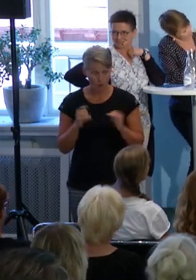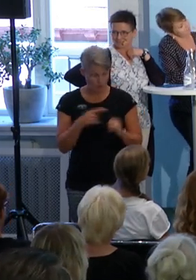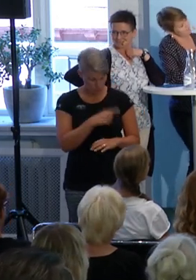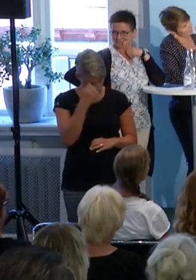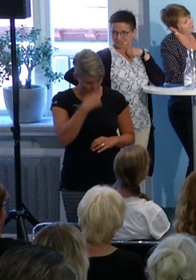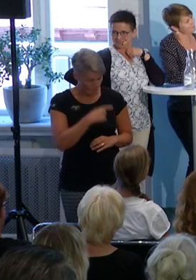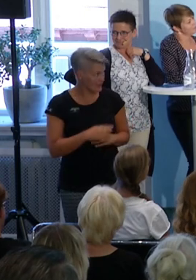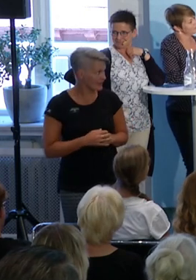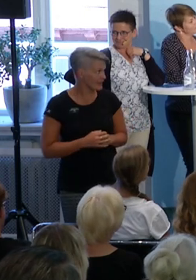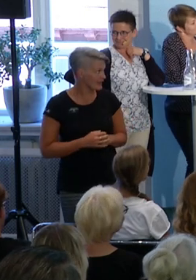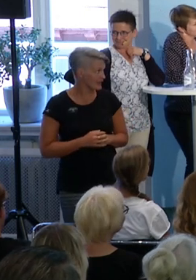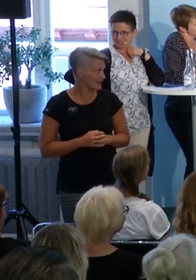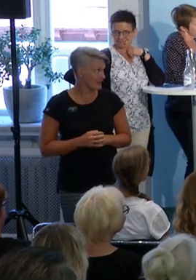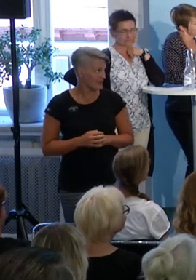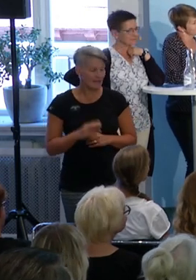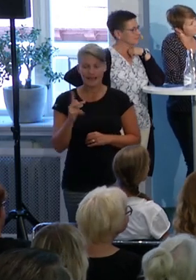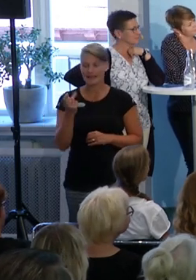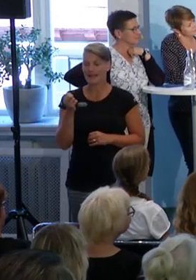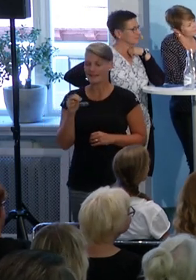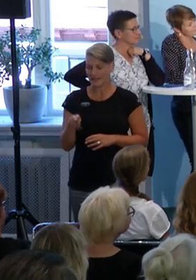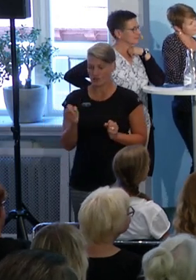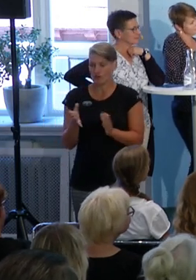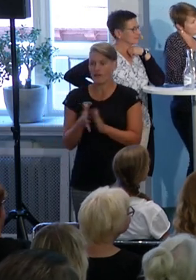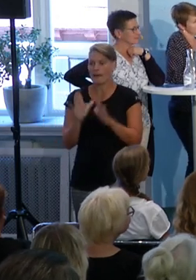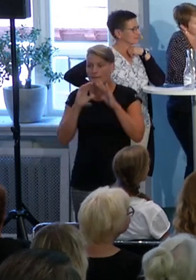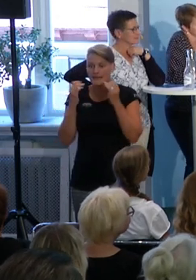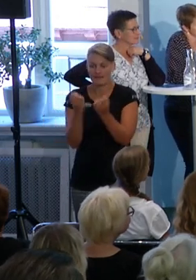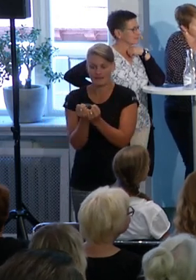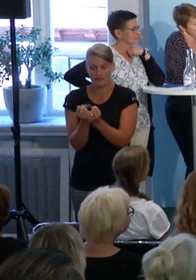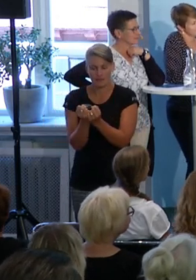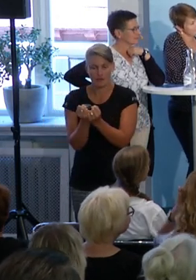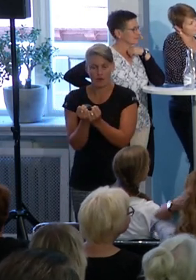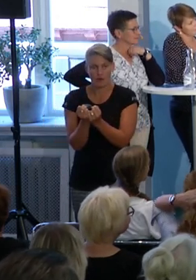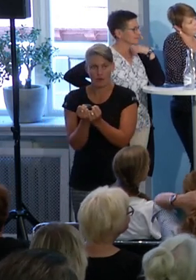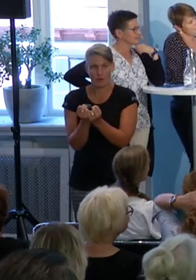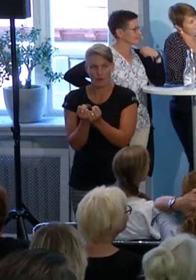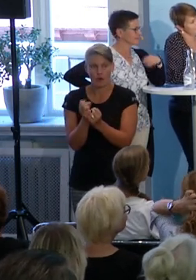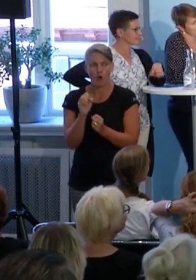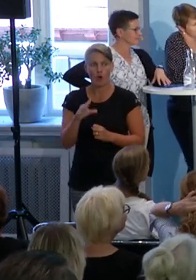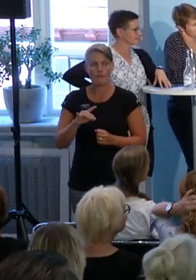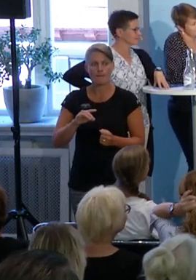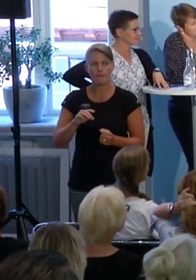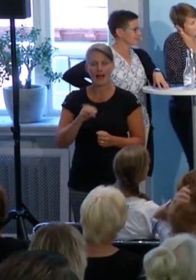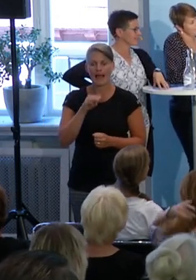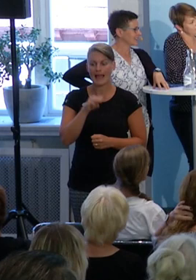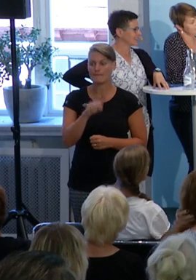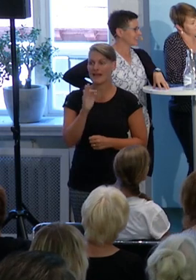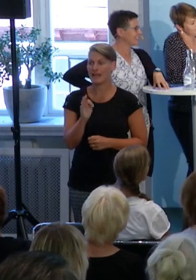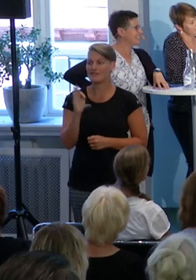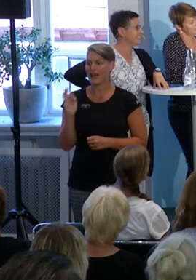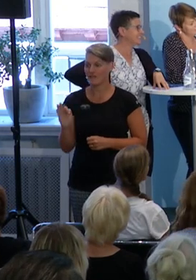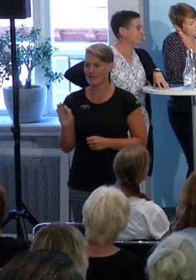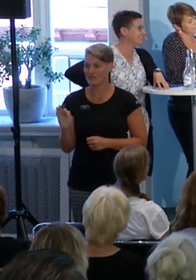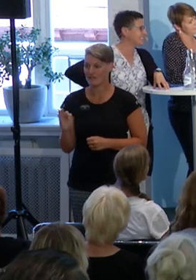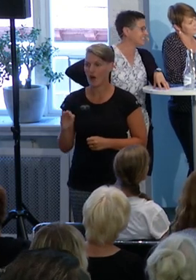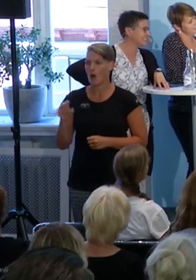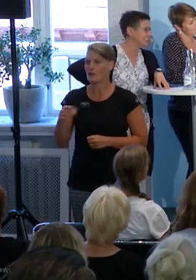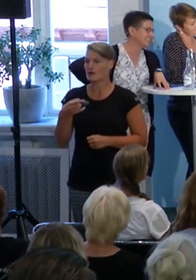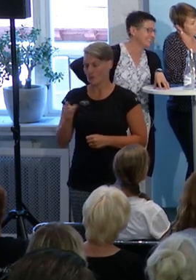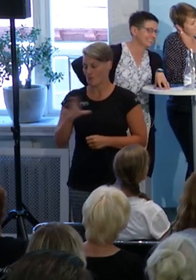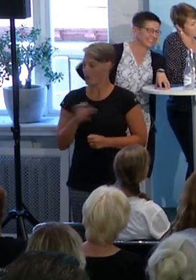ihåg. Då ska nämligen Katrin medverka i seminariet som handlar om Malmö FF har någon roll i det